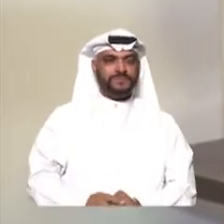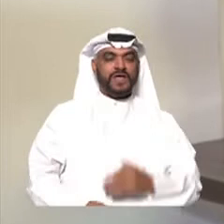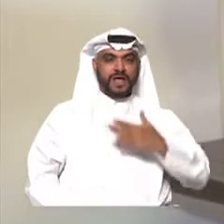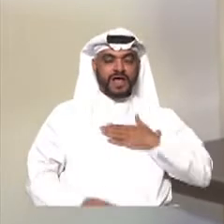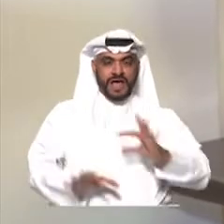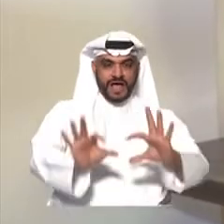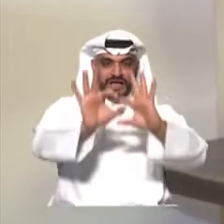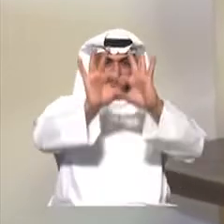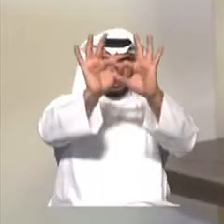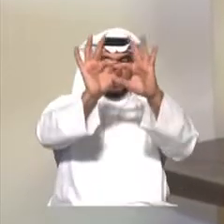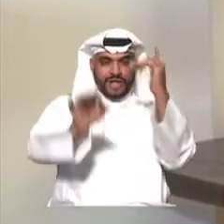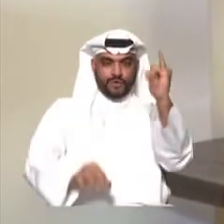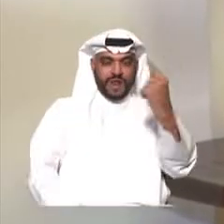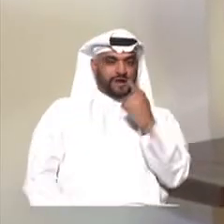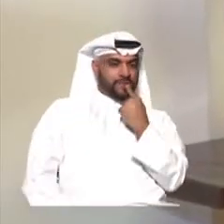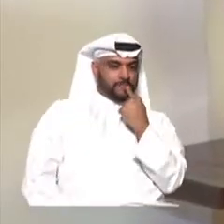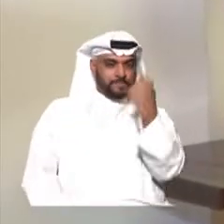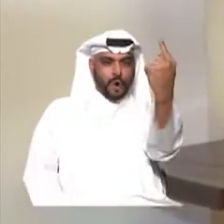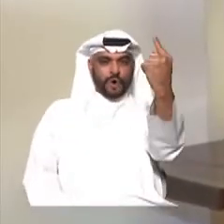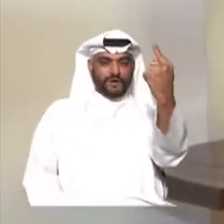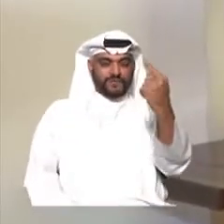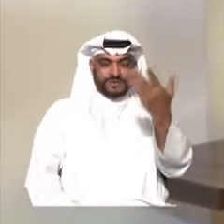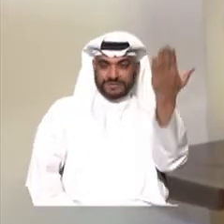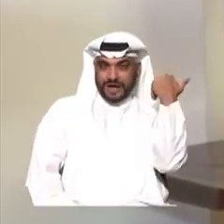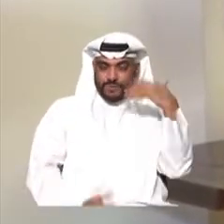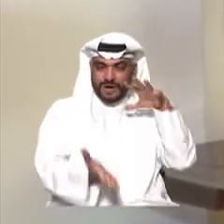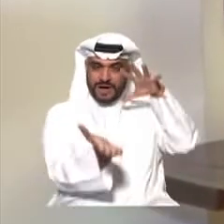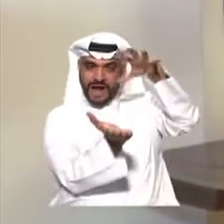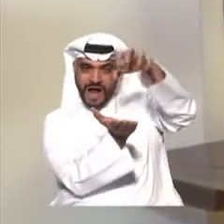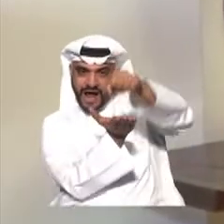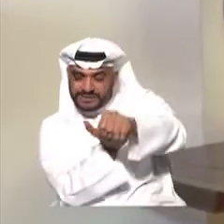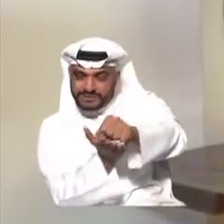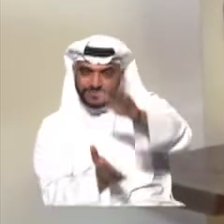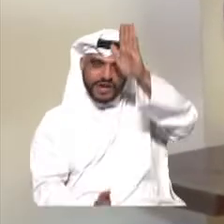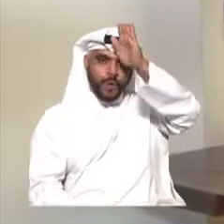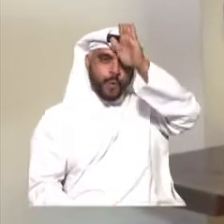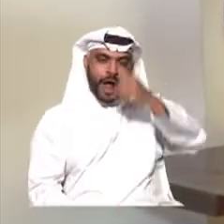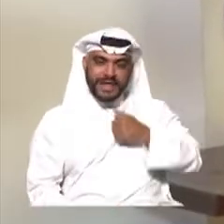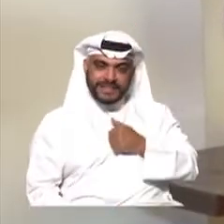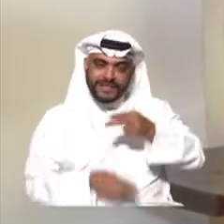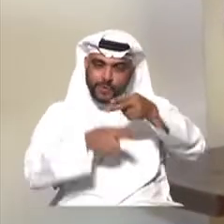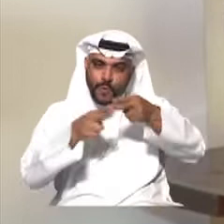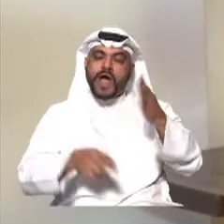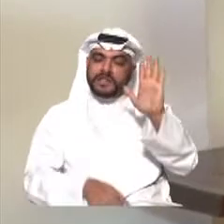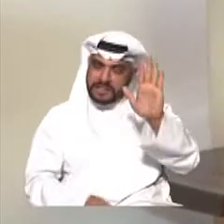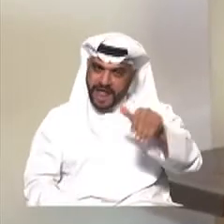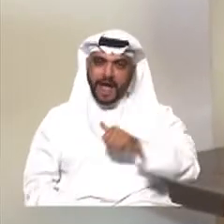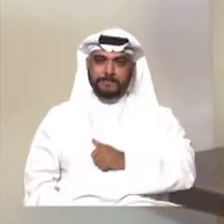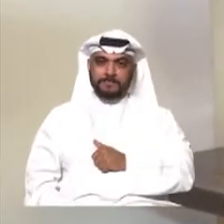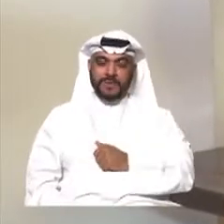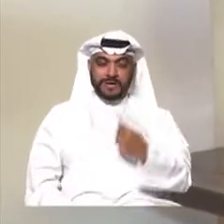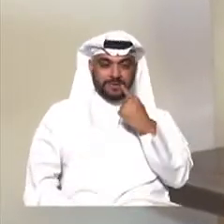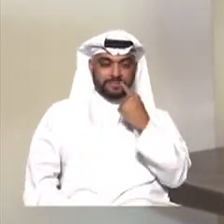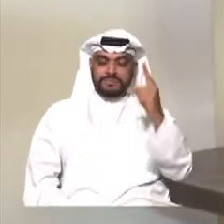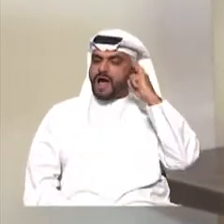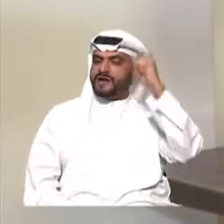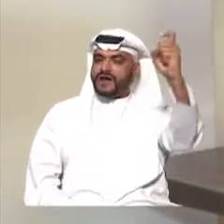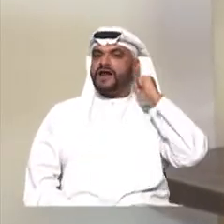العربية إزاء الغزو العراقي للكويت كان الموقف الرافض